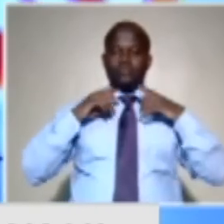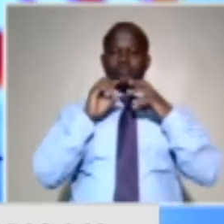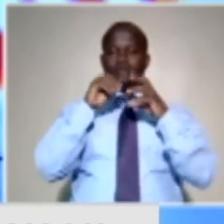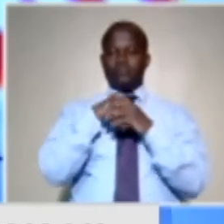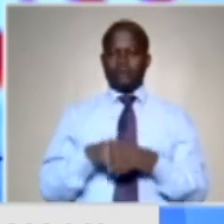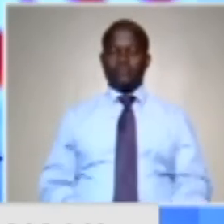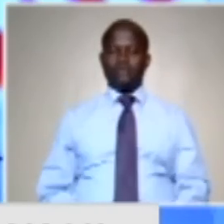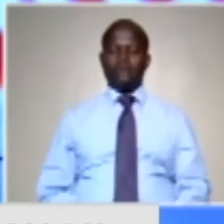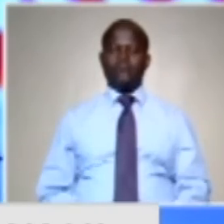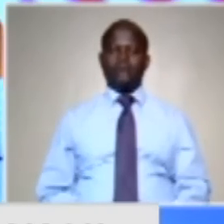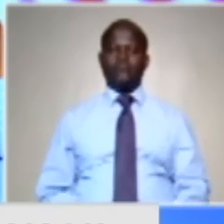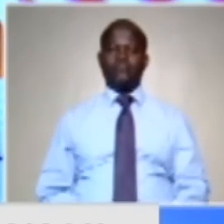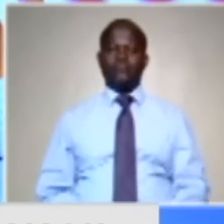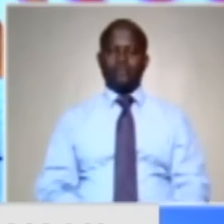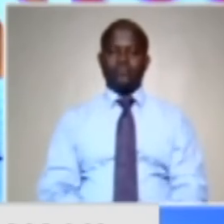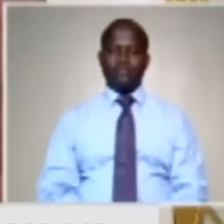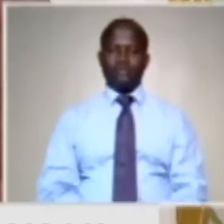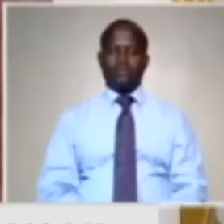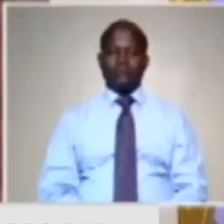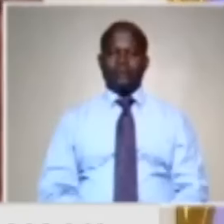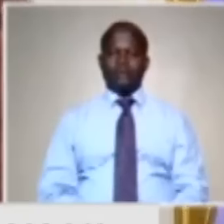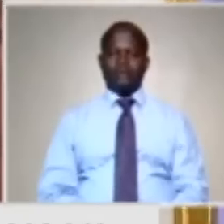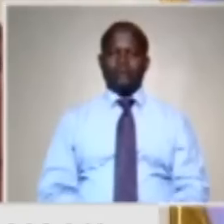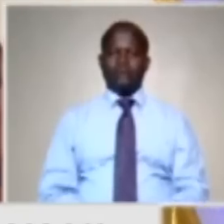ratubabaze mbabazi Dorothy